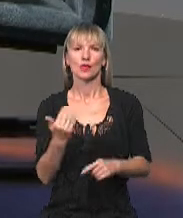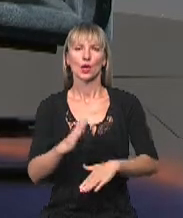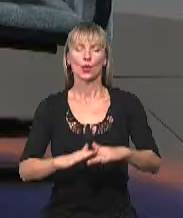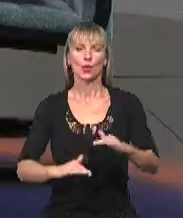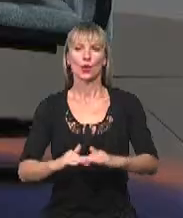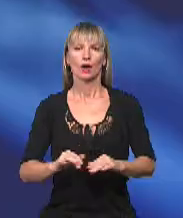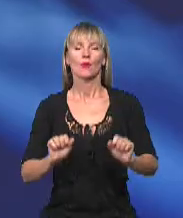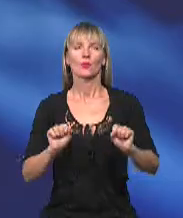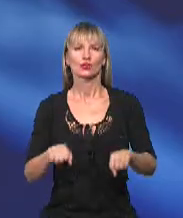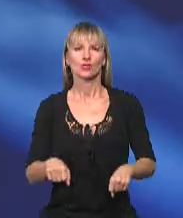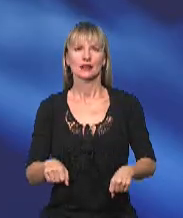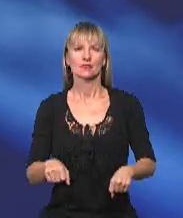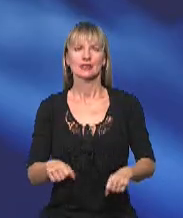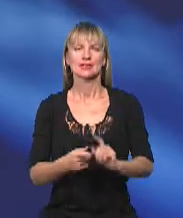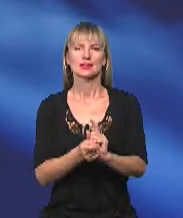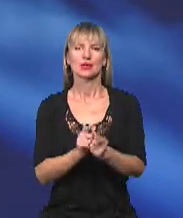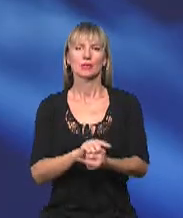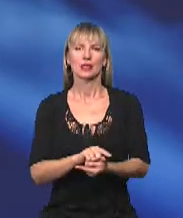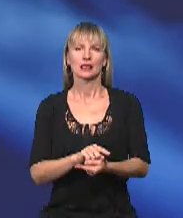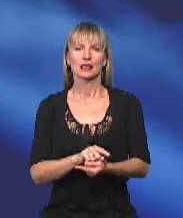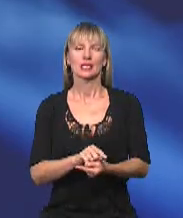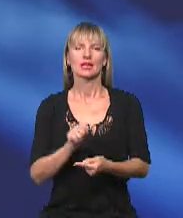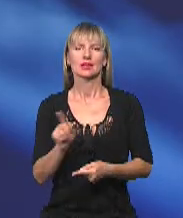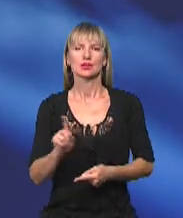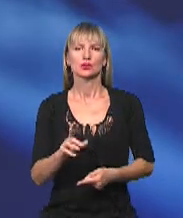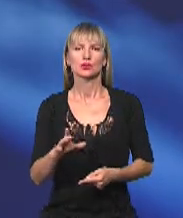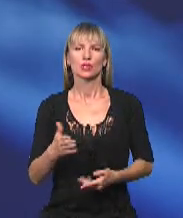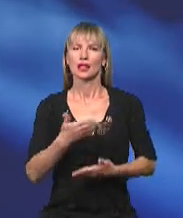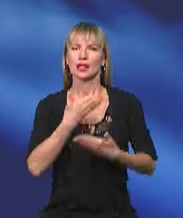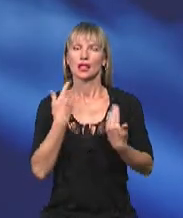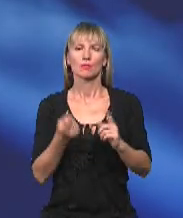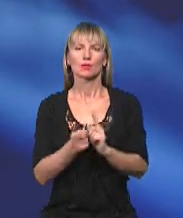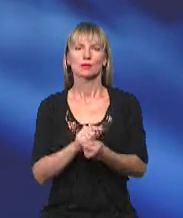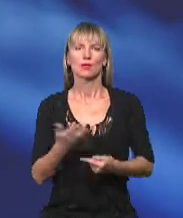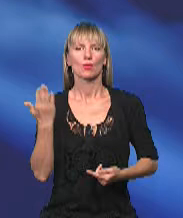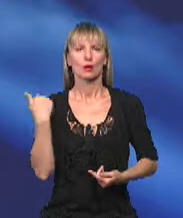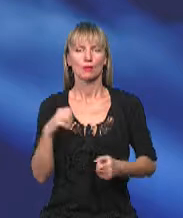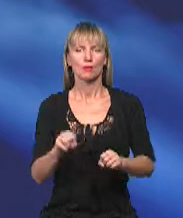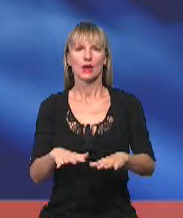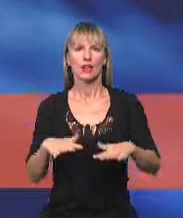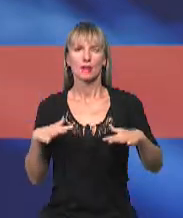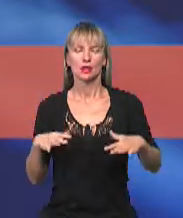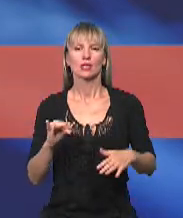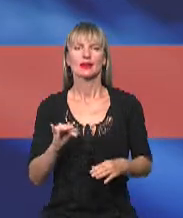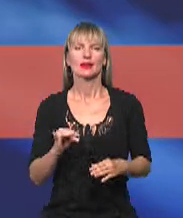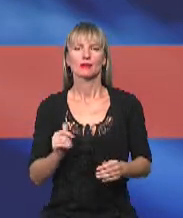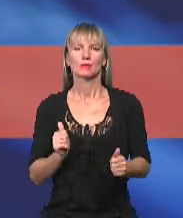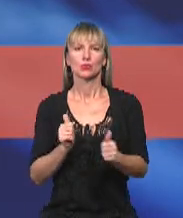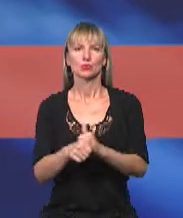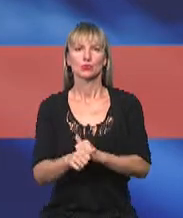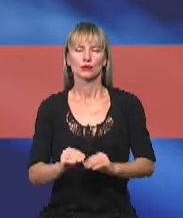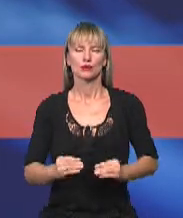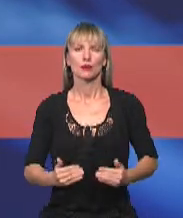руках можливість змінити те, що не було змінено минулим парламентом, і просунути